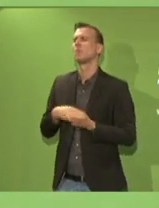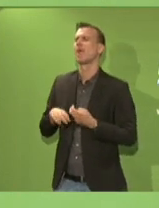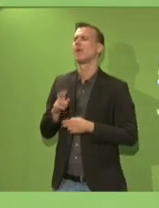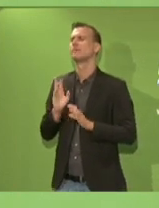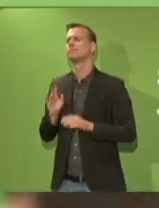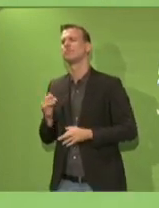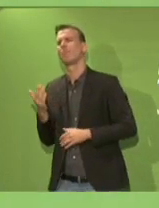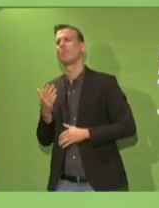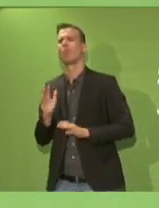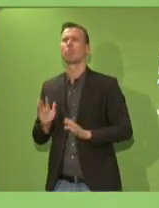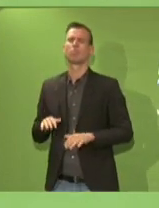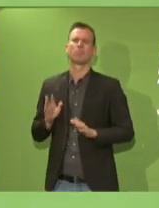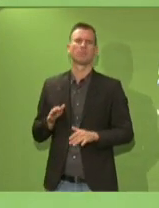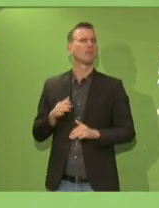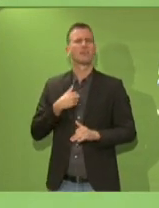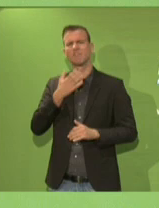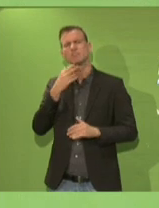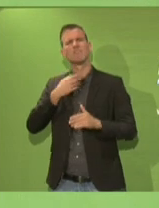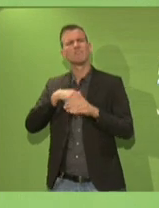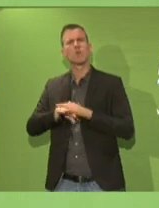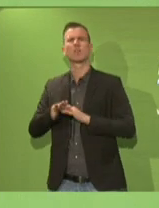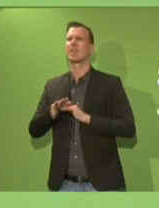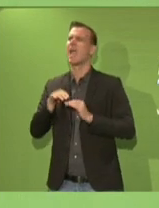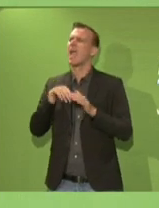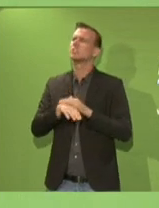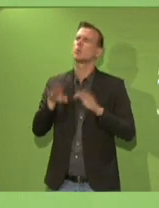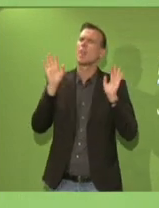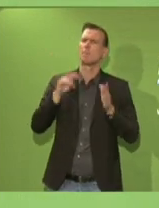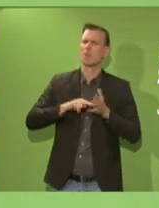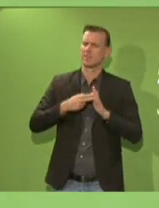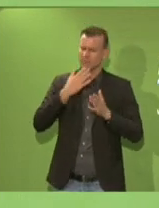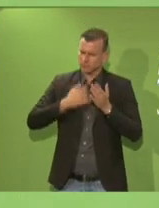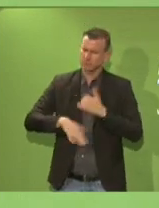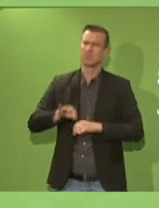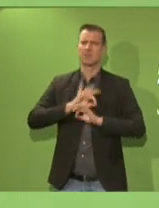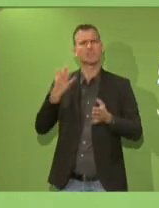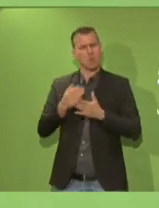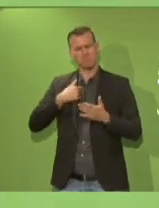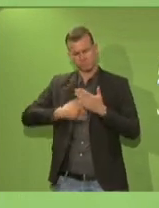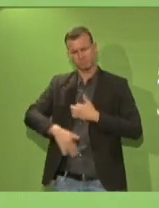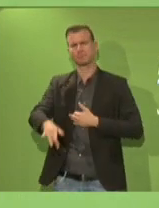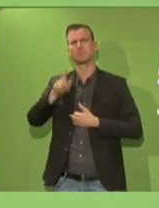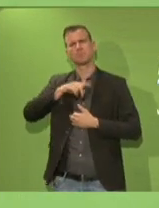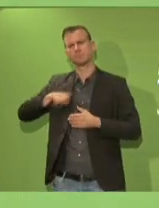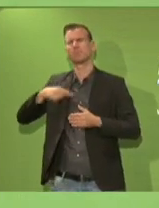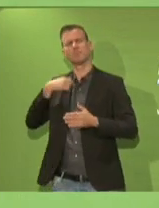gute, andere Flüchtlings- und Asylpolitik, und dafür streiten wir in den nächsten Monaten und Jahren, liebe Freundinnen und Freunde.